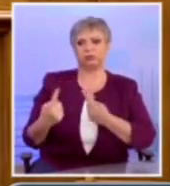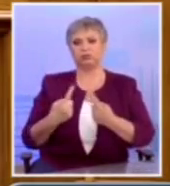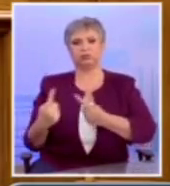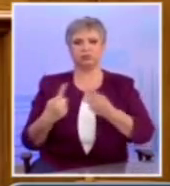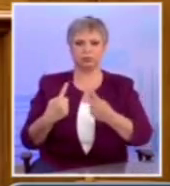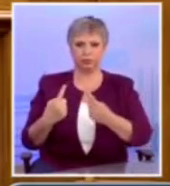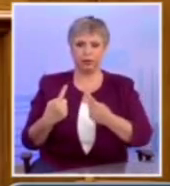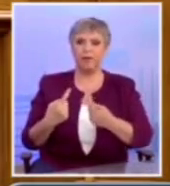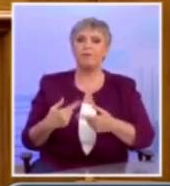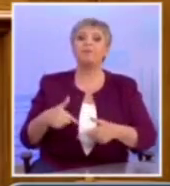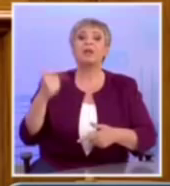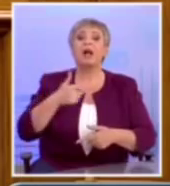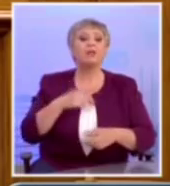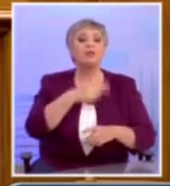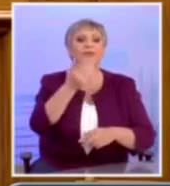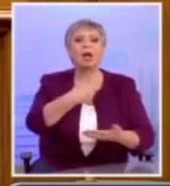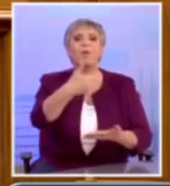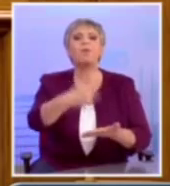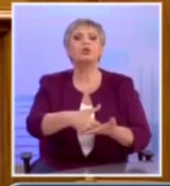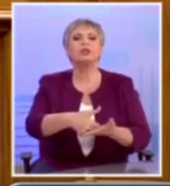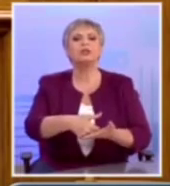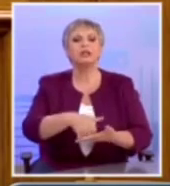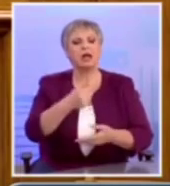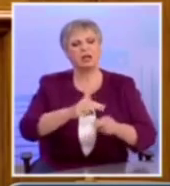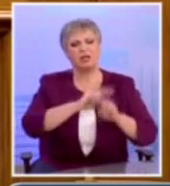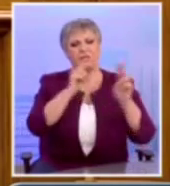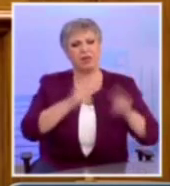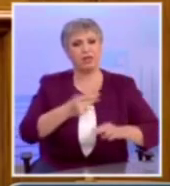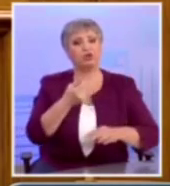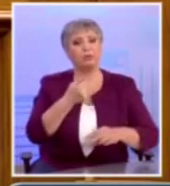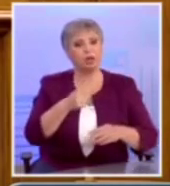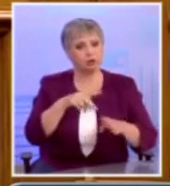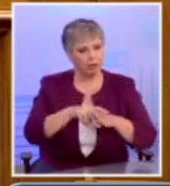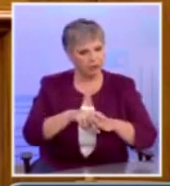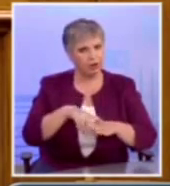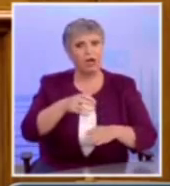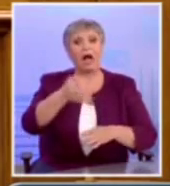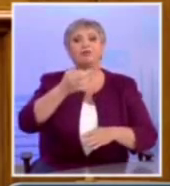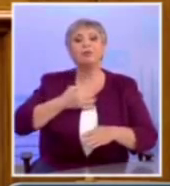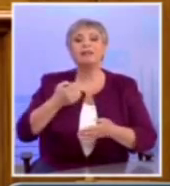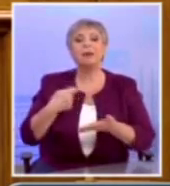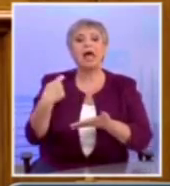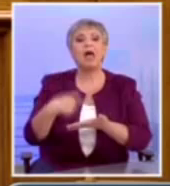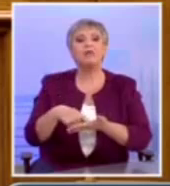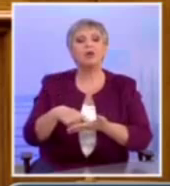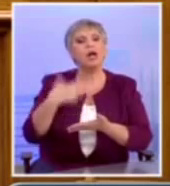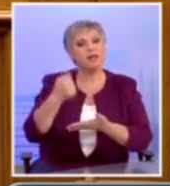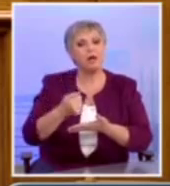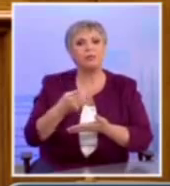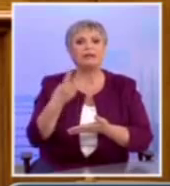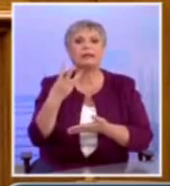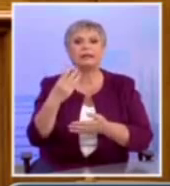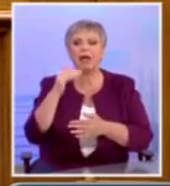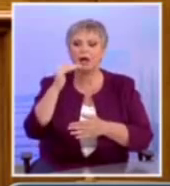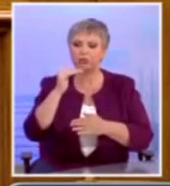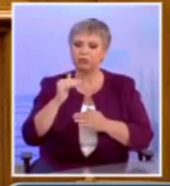Μας έλεγε το Δουνουτού να απλοποιήσετε το φορολογικό σύστημα, να έχετε μόνο 3 συντελεστές αντί για 6. Και τους λέγαμε εμείς,